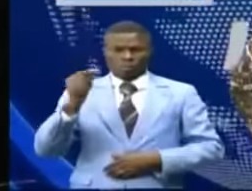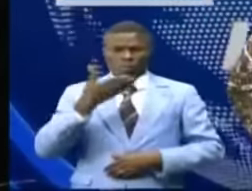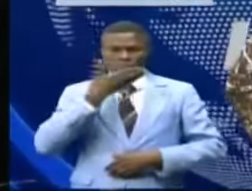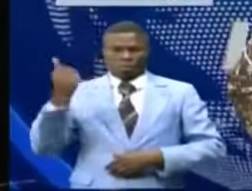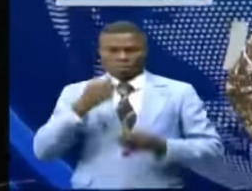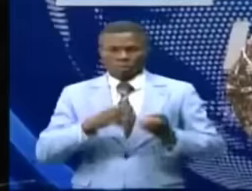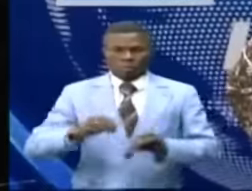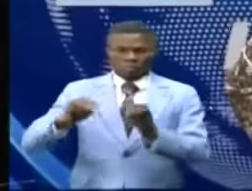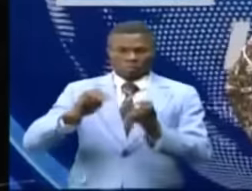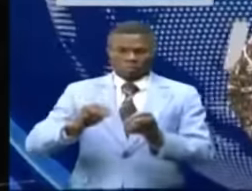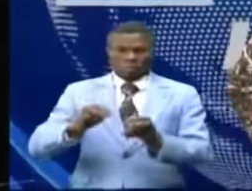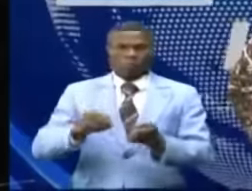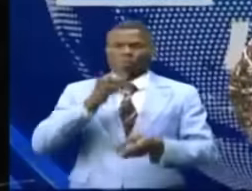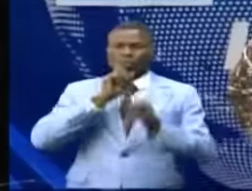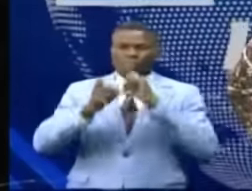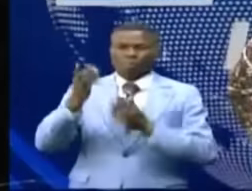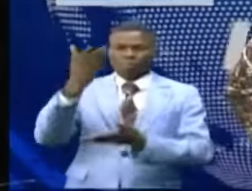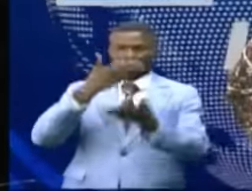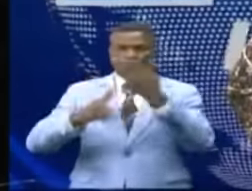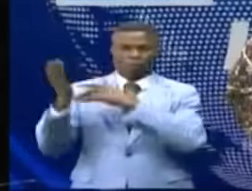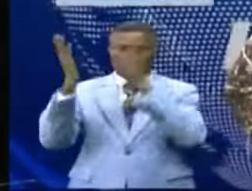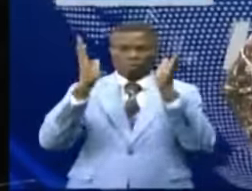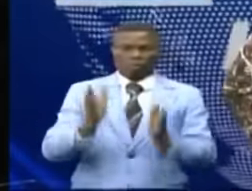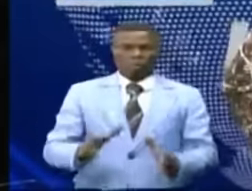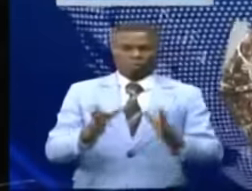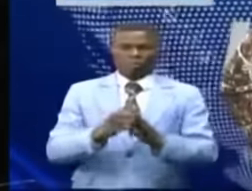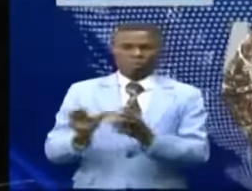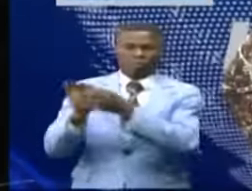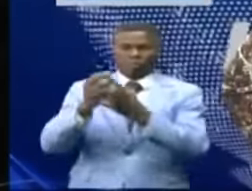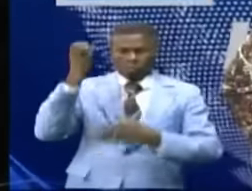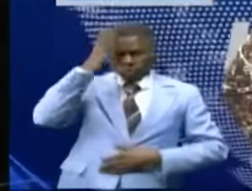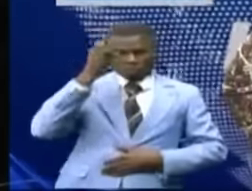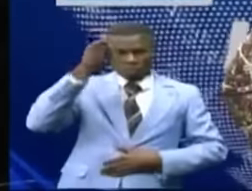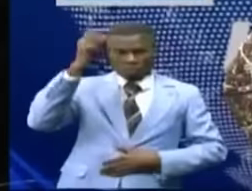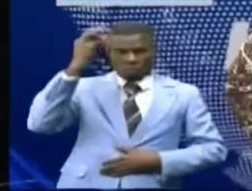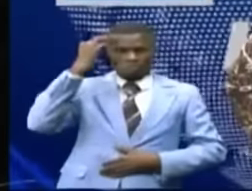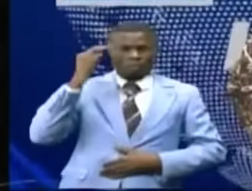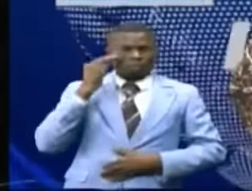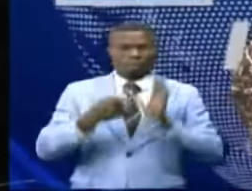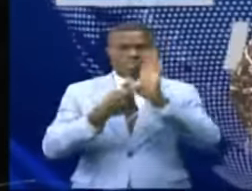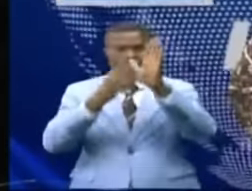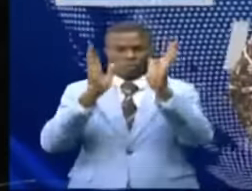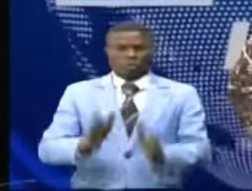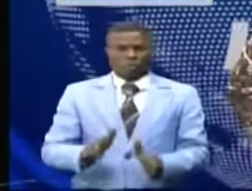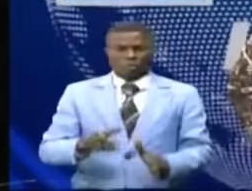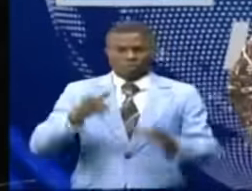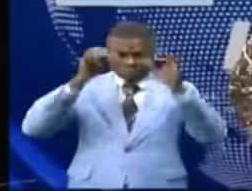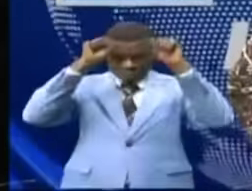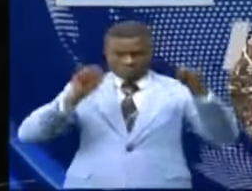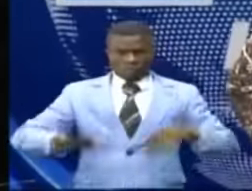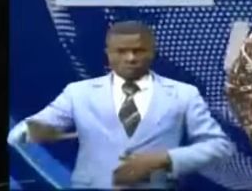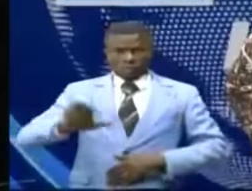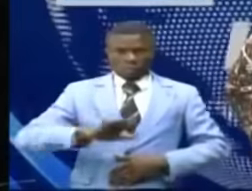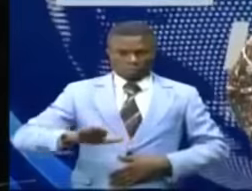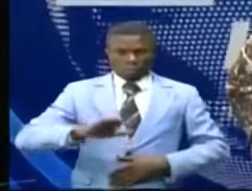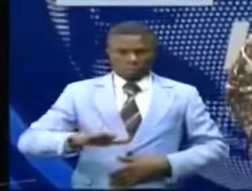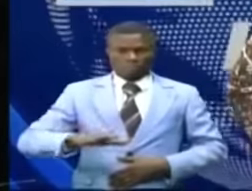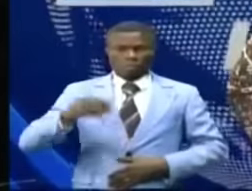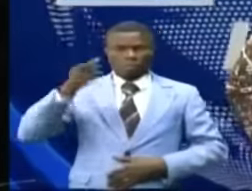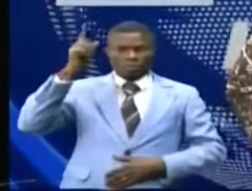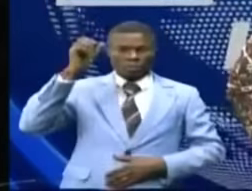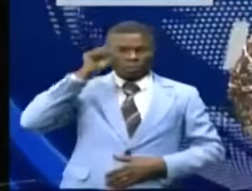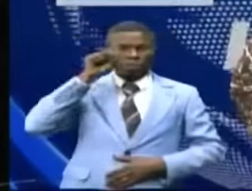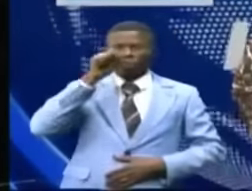manière de matérialiser les échanges commerciaux avec l'Union européenne. Le Premier ministre et représentant personnel du Président de la République, Jean-Michel